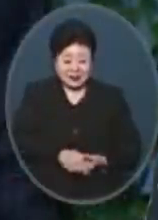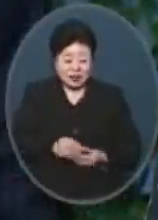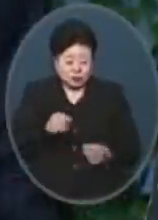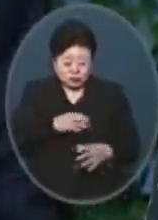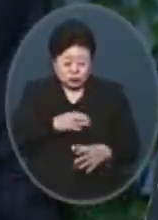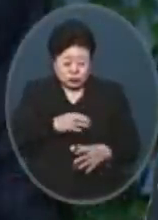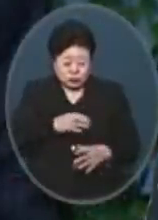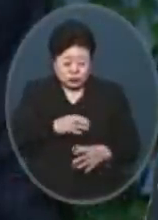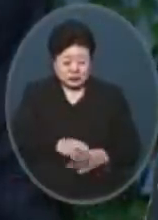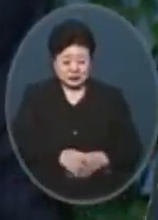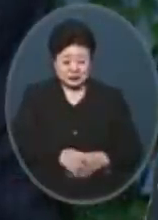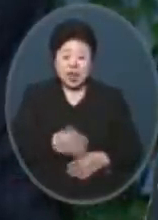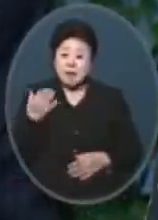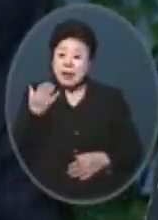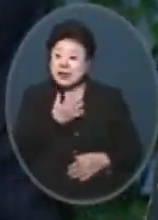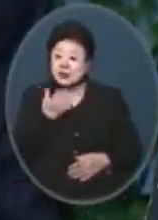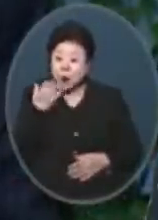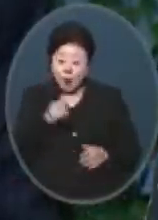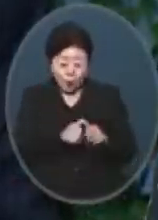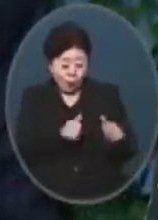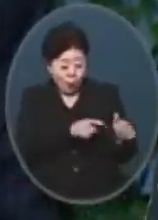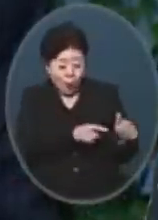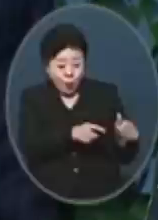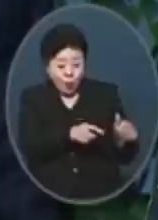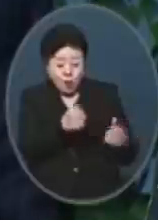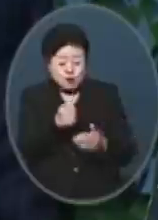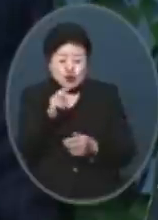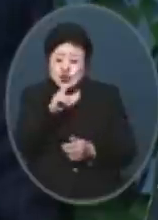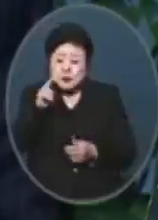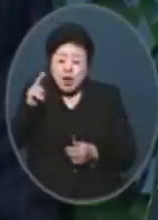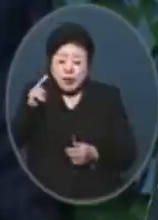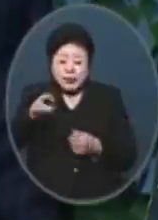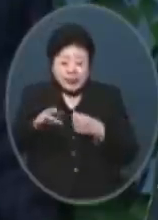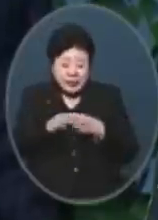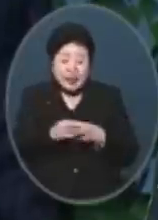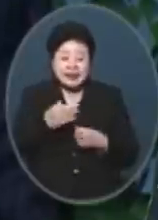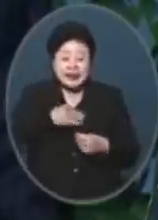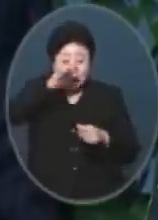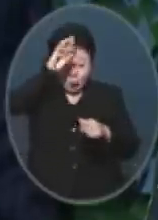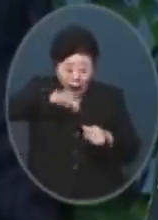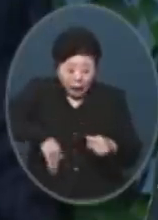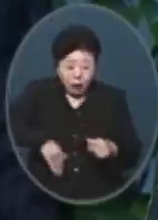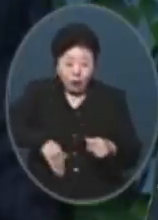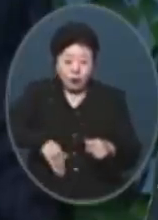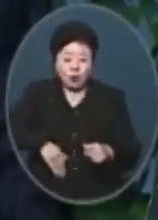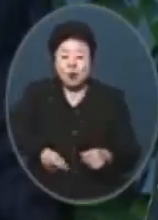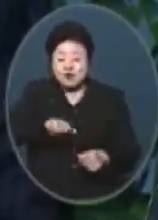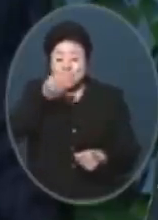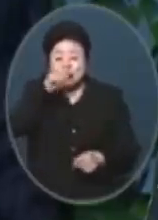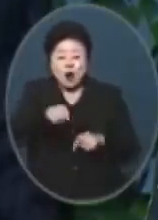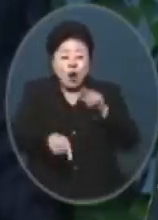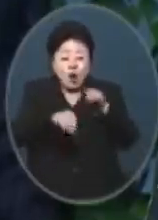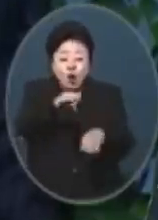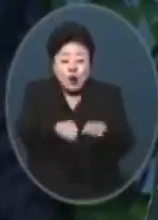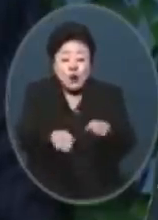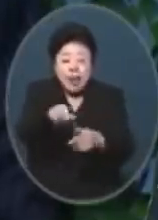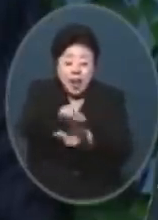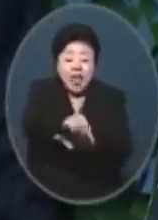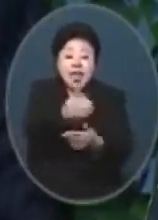두려워했으나 베드로는 만일 주시하던 나로 물로 걸어오게